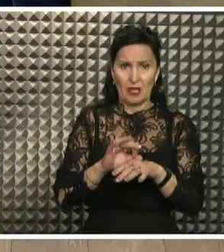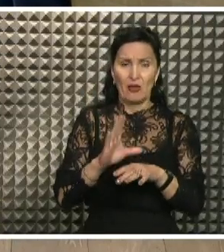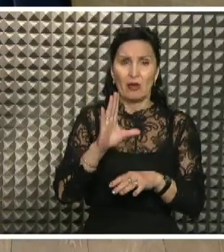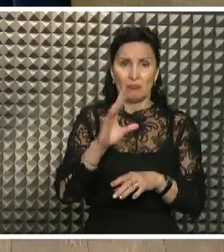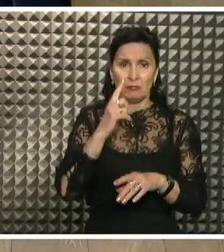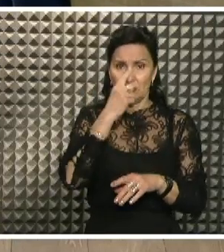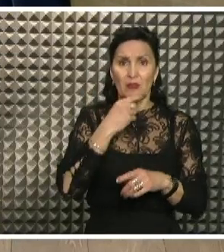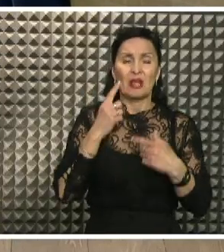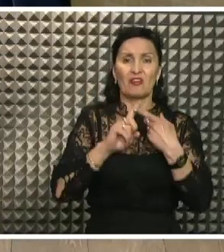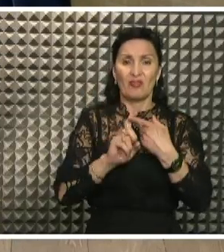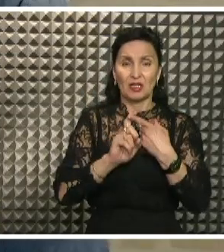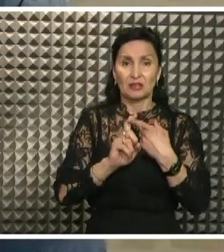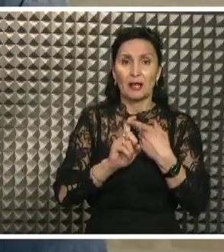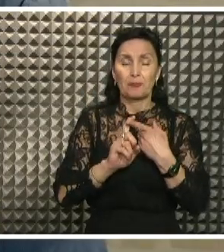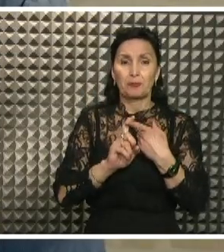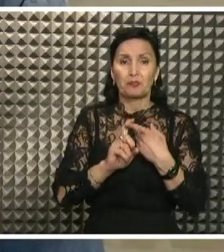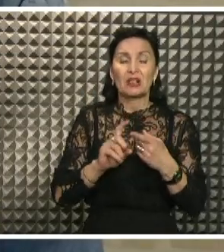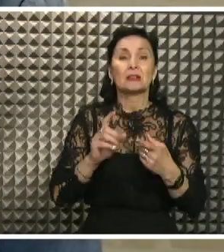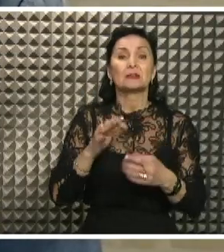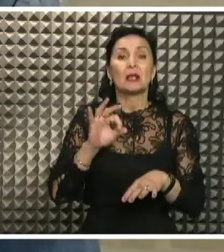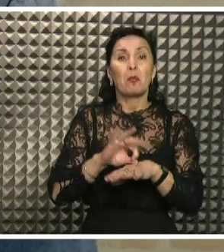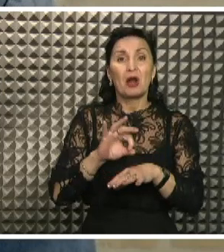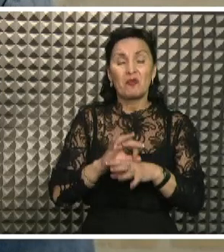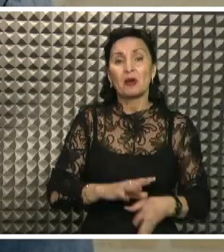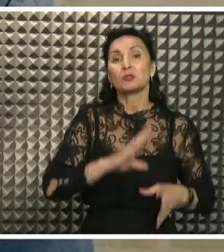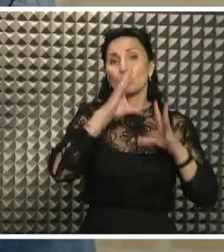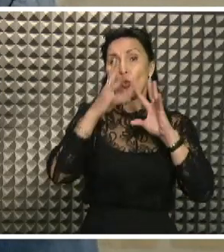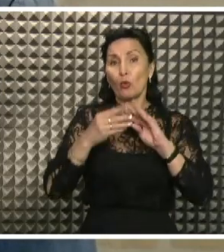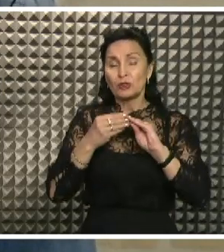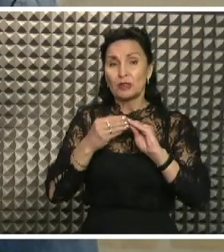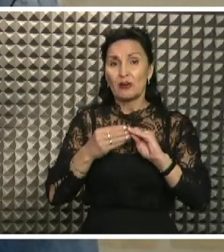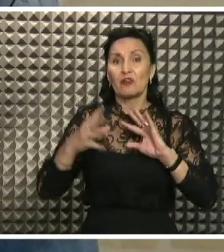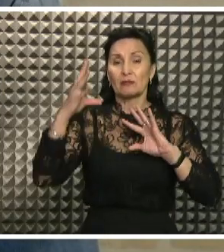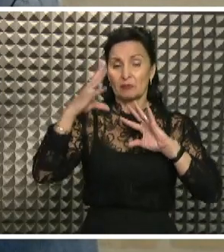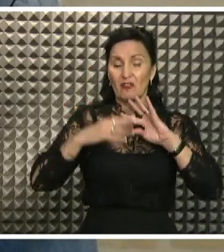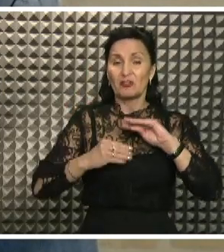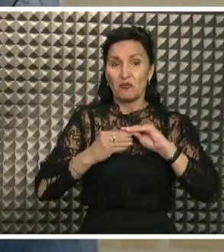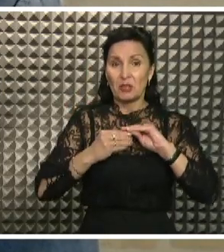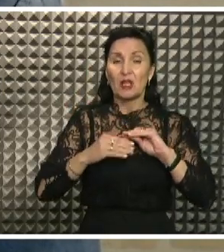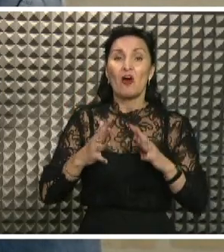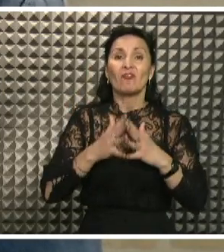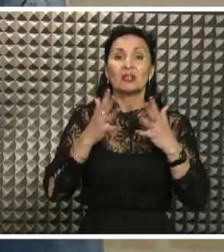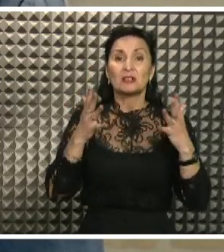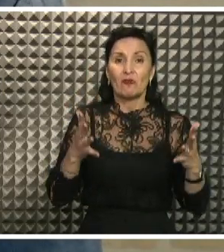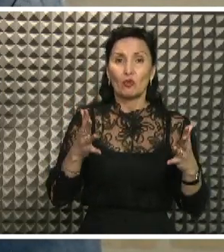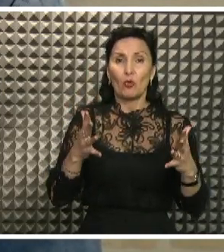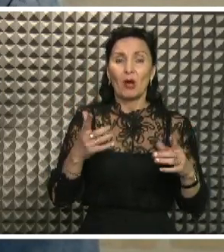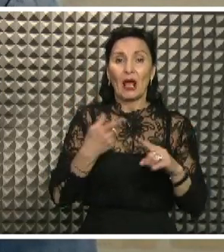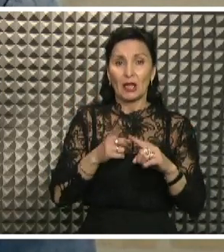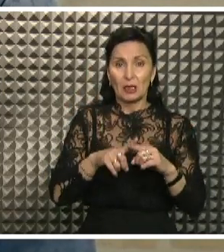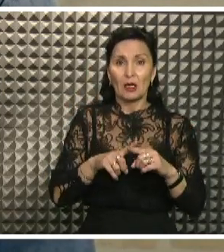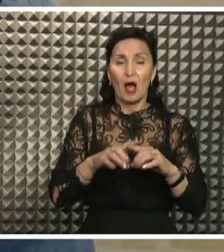инфекцией. В общем-то, заболеваемость всеобщая, повсеместная. Вот. В основном, конечно, это, опять